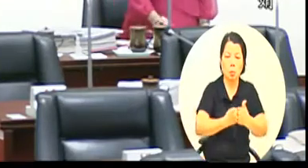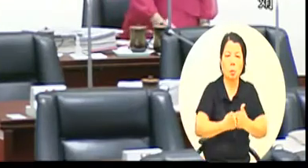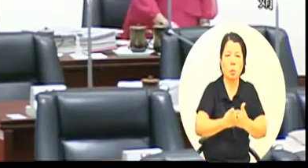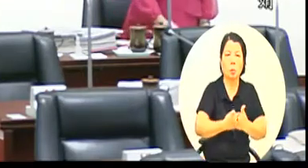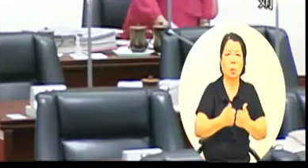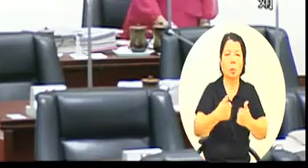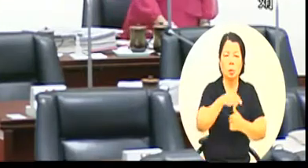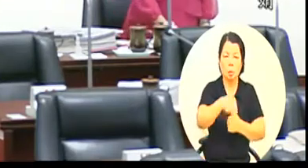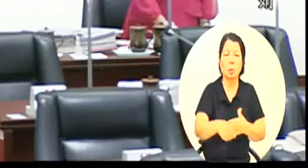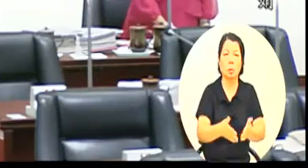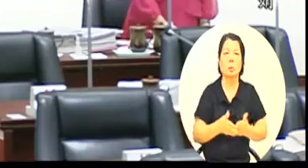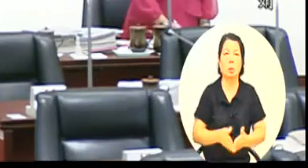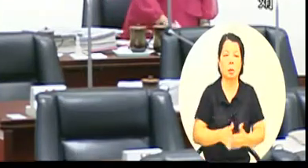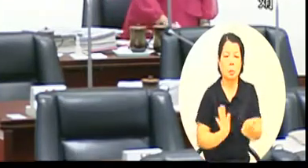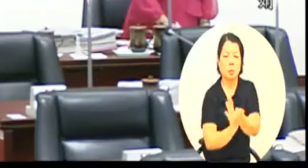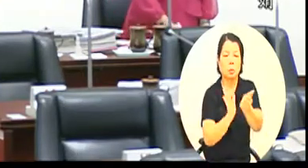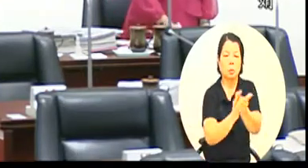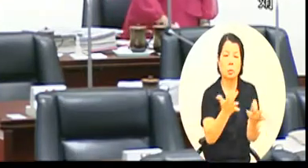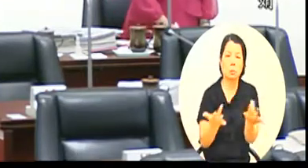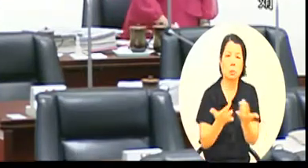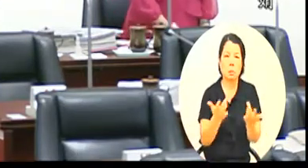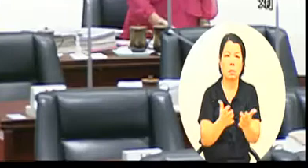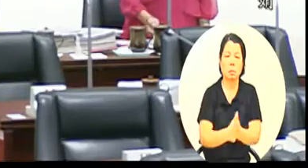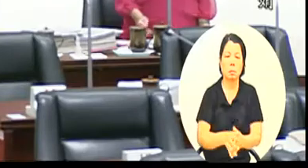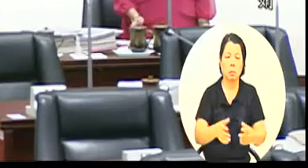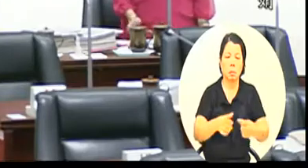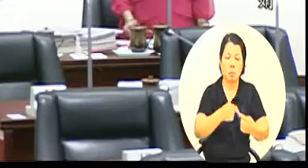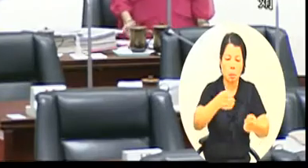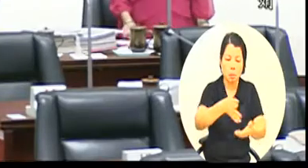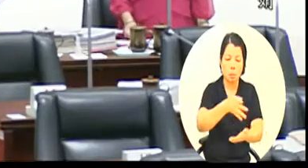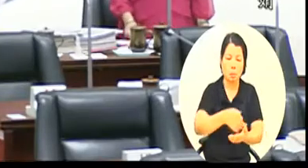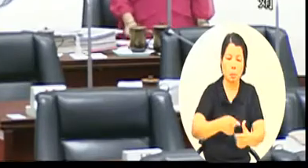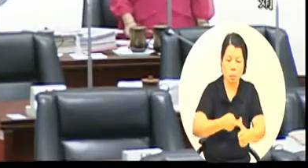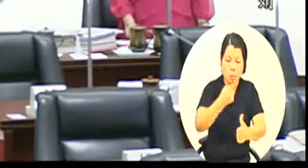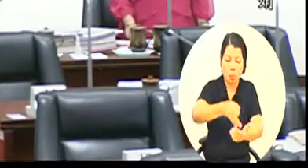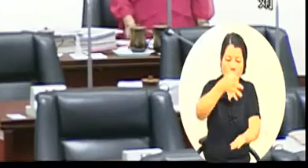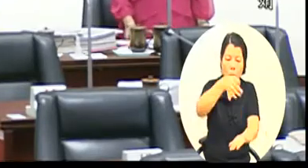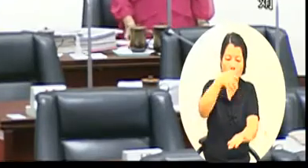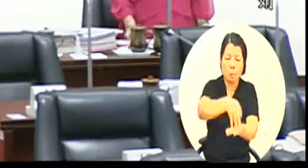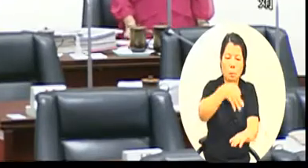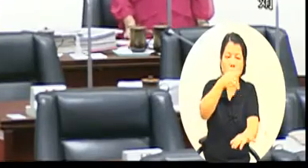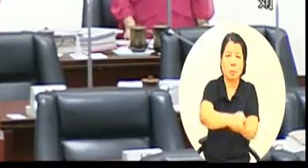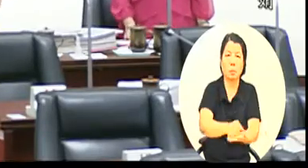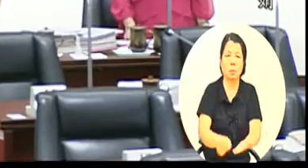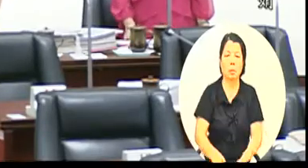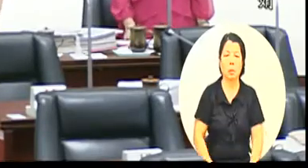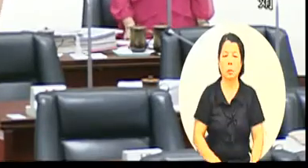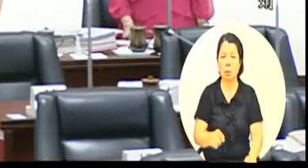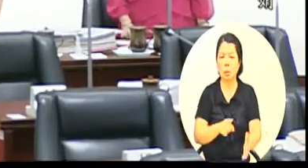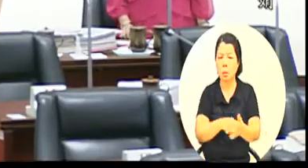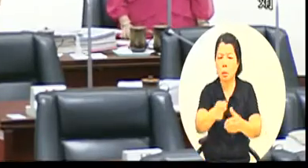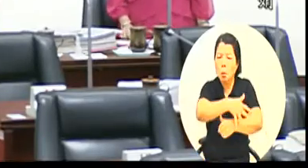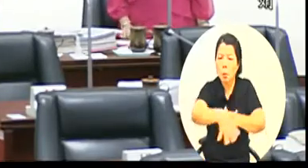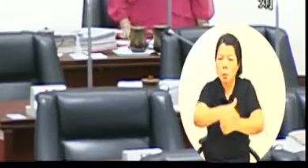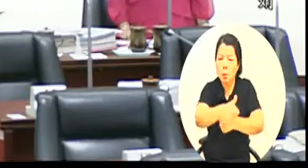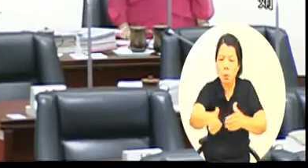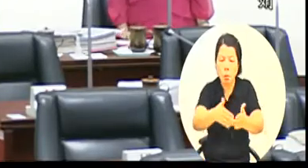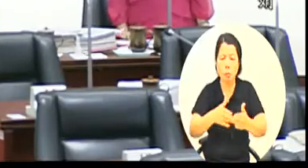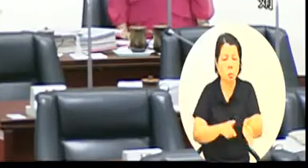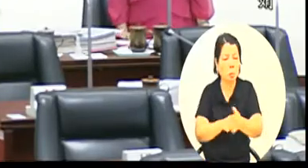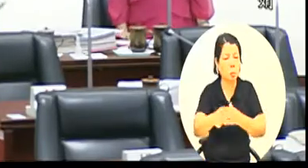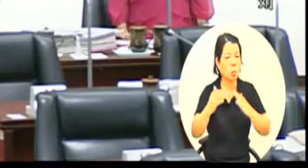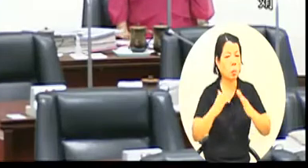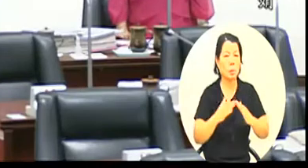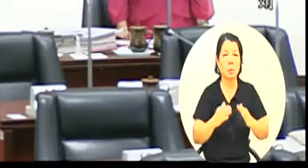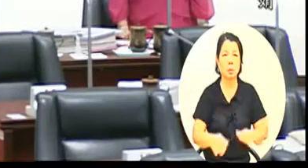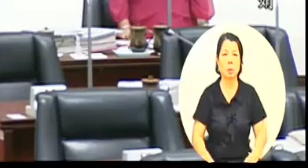业发展写在第一位啊。那我不是说这些委员没有这方面的专家，而是到底我们用